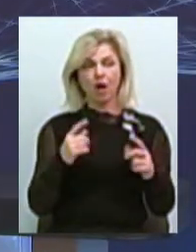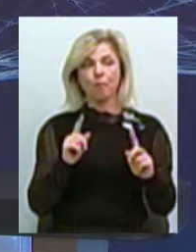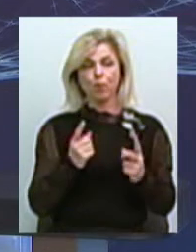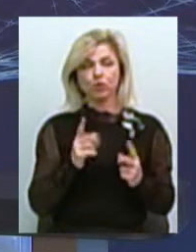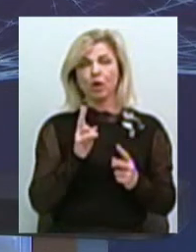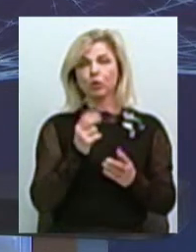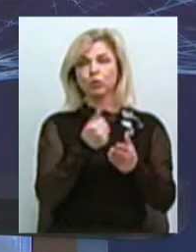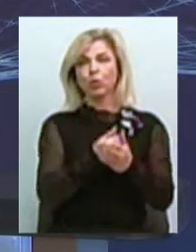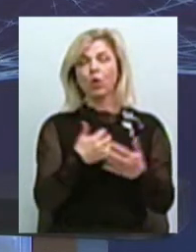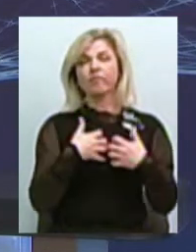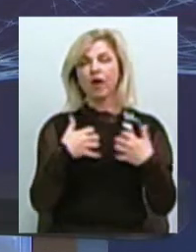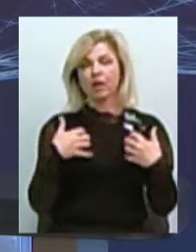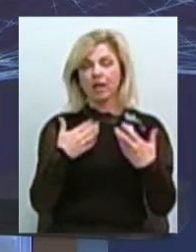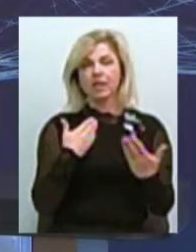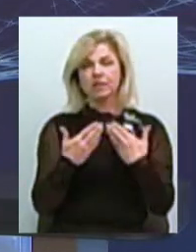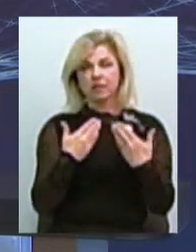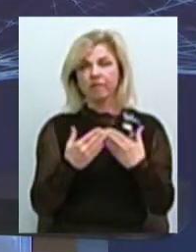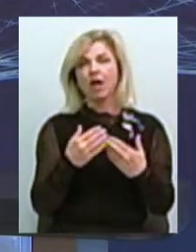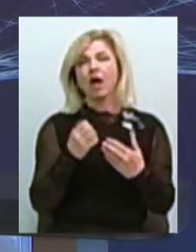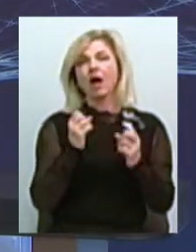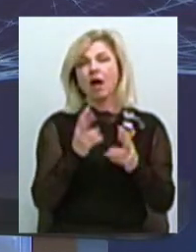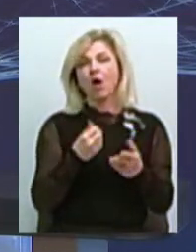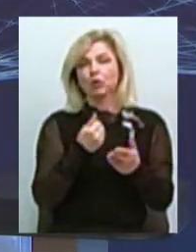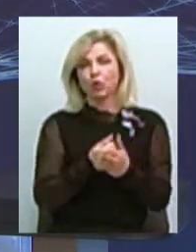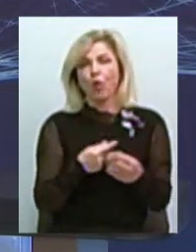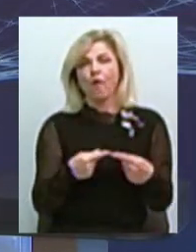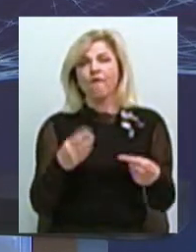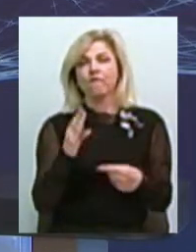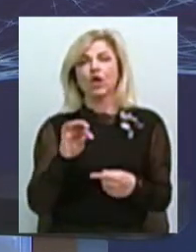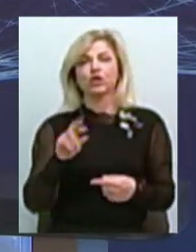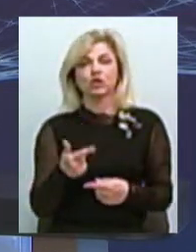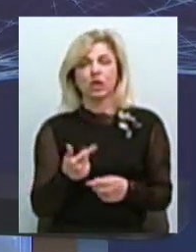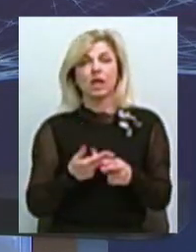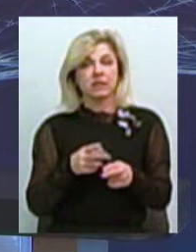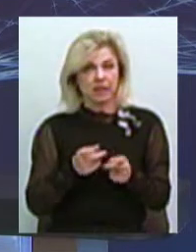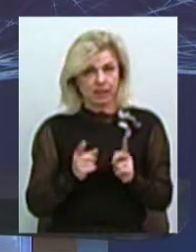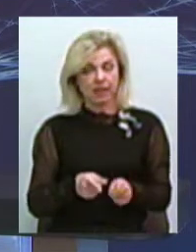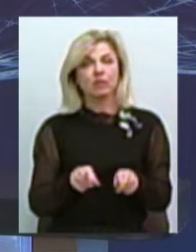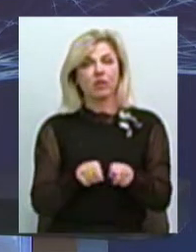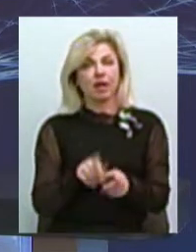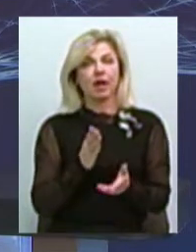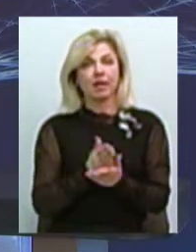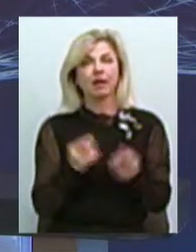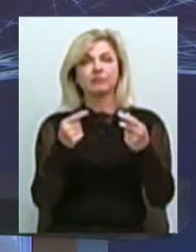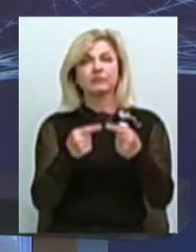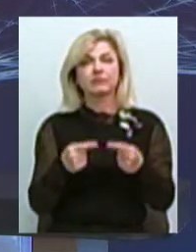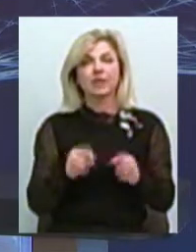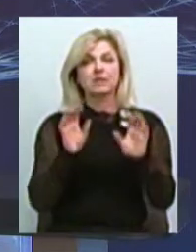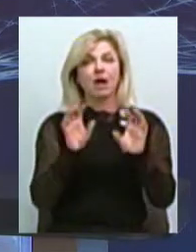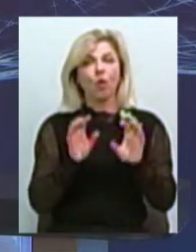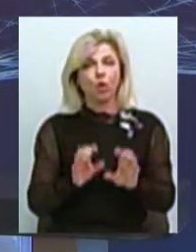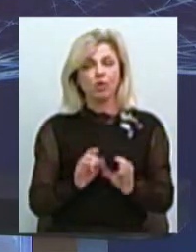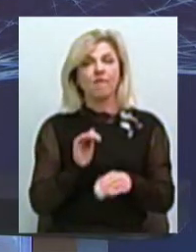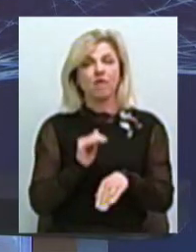ставилися як просто фактично до речей. Я розумію, це дійсно так і є, згідно законодавчої бази.